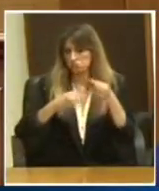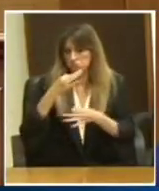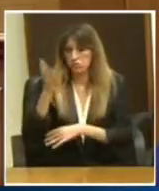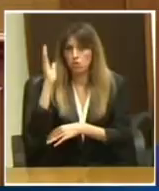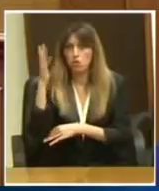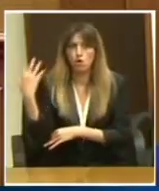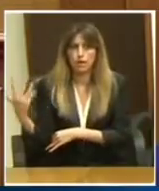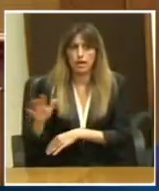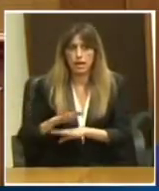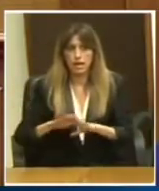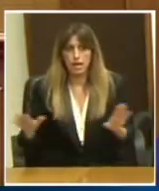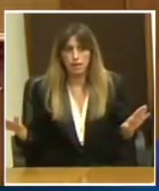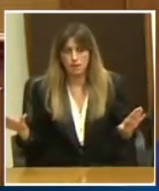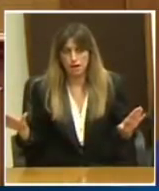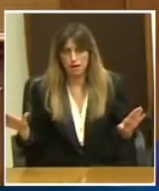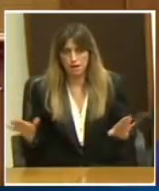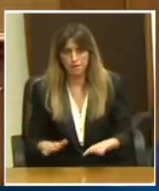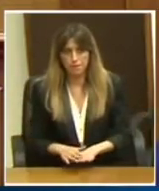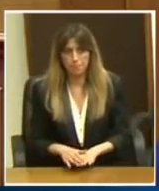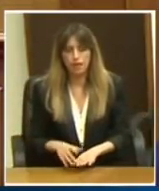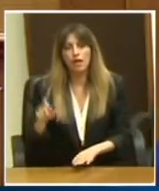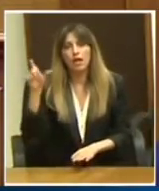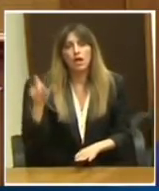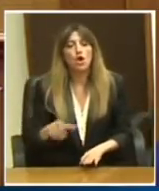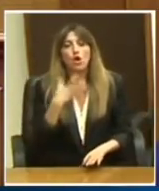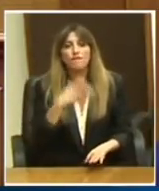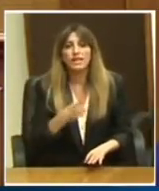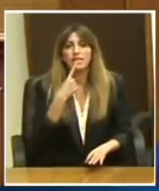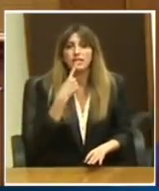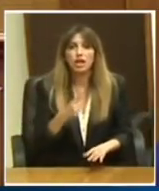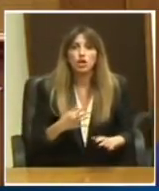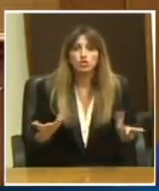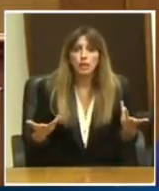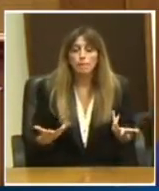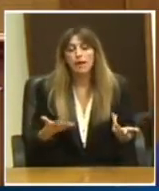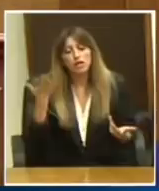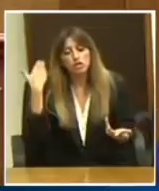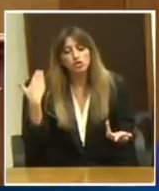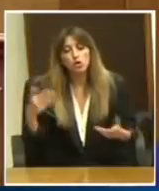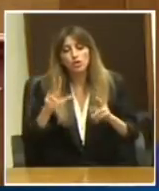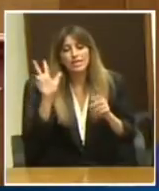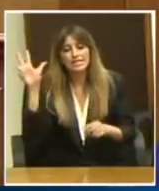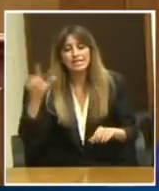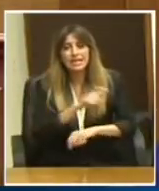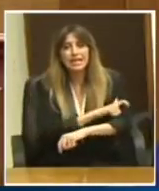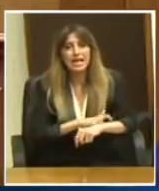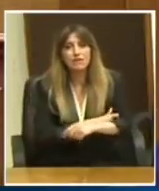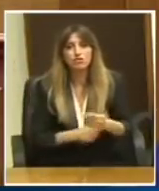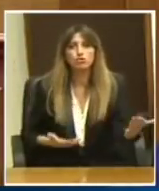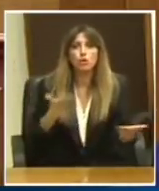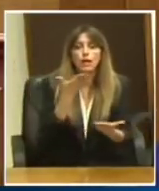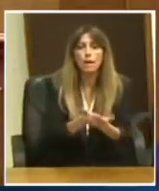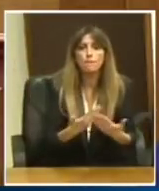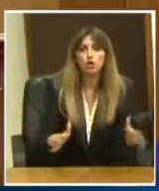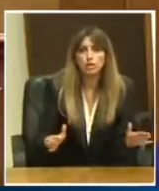Καλά, θα ξεπεράσω το γεγονός ότι είναι εξαιρετικά οξύμορο να ασκείτε κριτική στον καμένο που έχει άλλη άποψη, ενώ εσείς